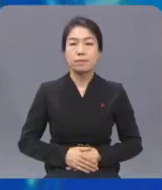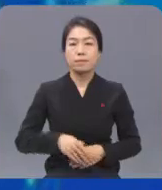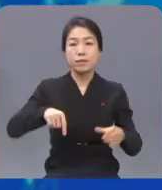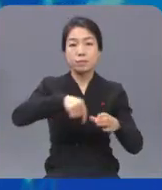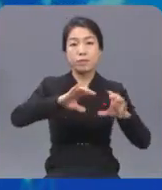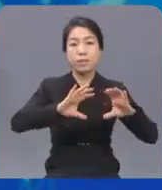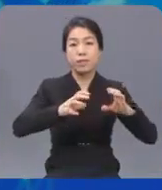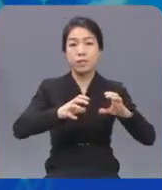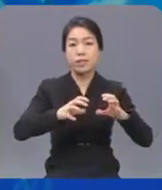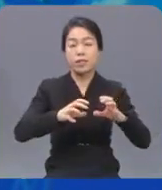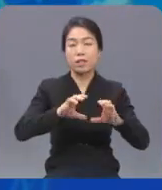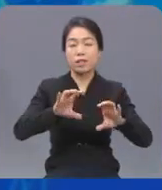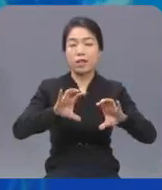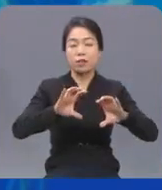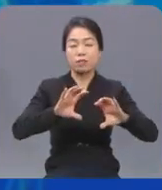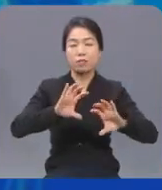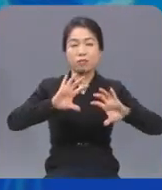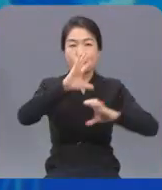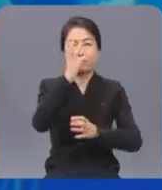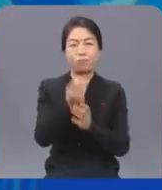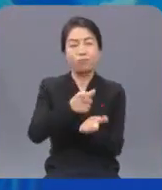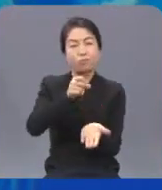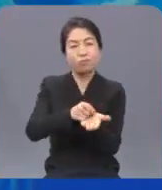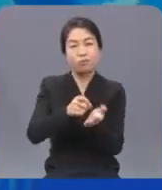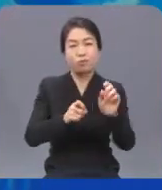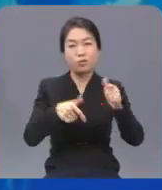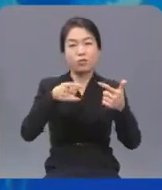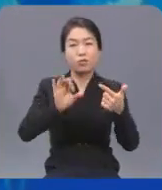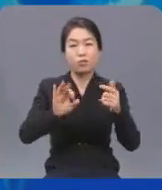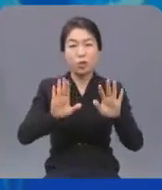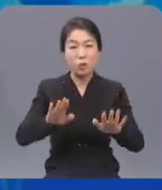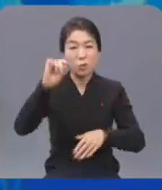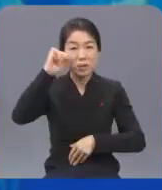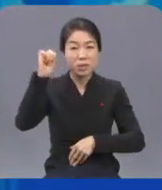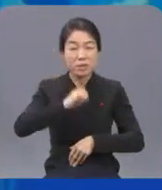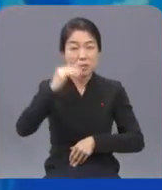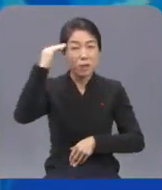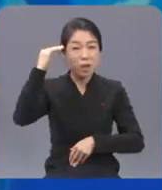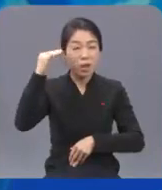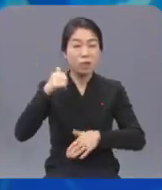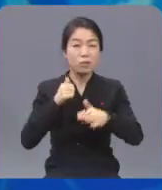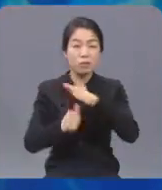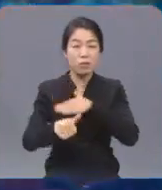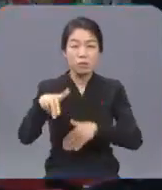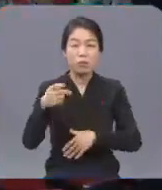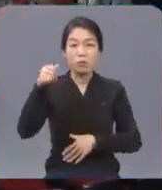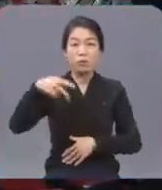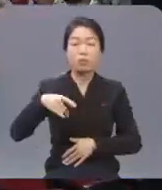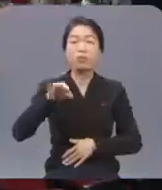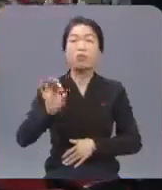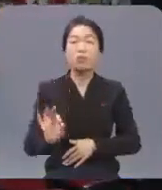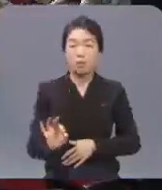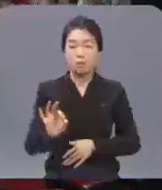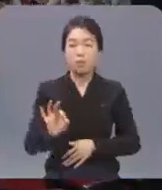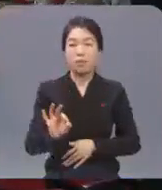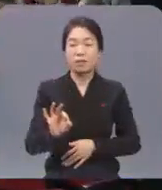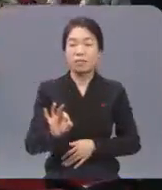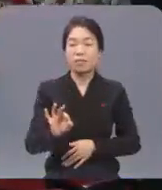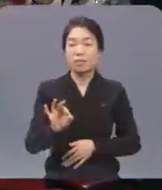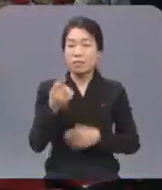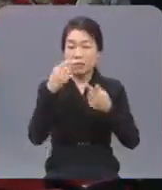브라질과의 월드컵 16강전이 열린 오늘 새벽, 한국 축구대표팀 조규성 선수의 모교 광주대학교에서 열띤